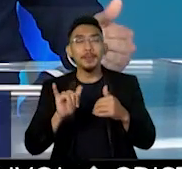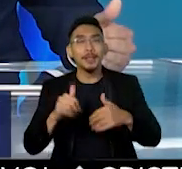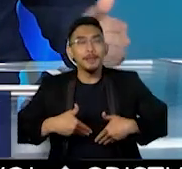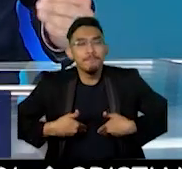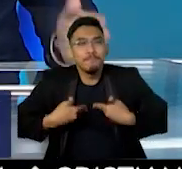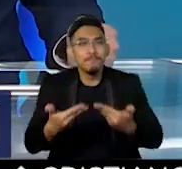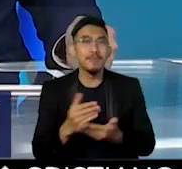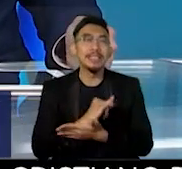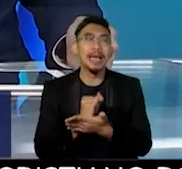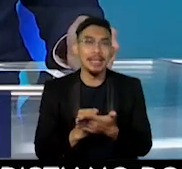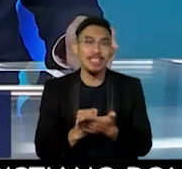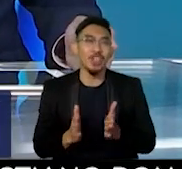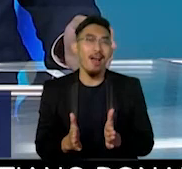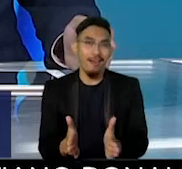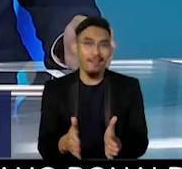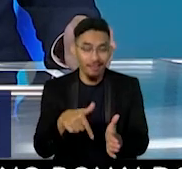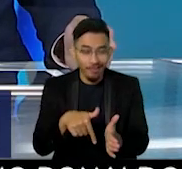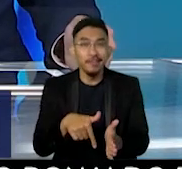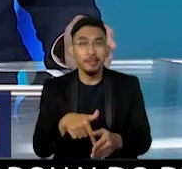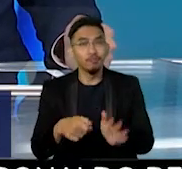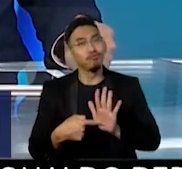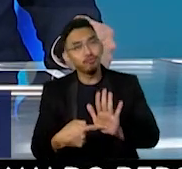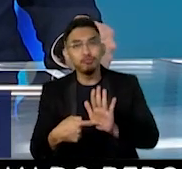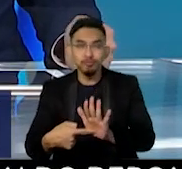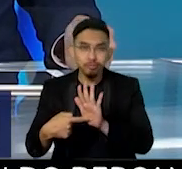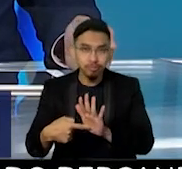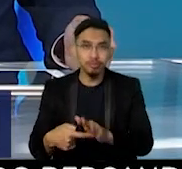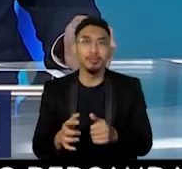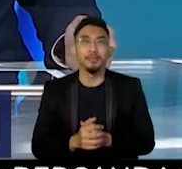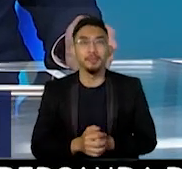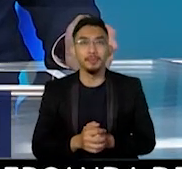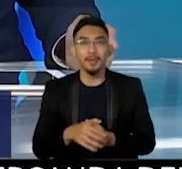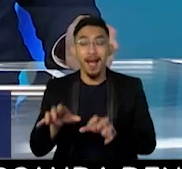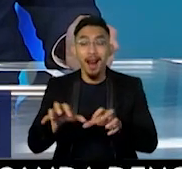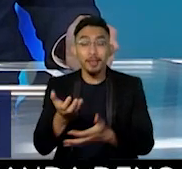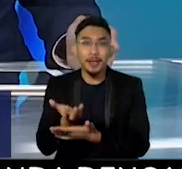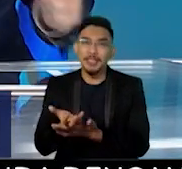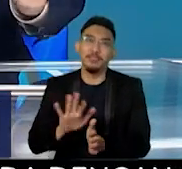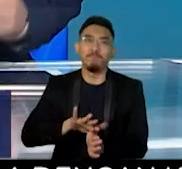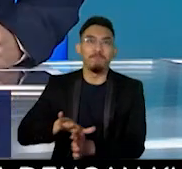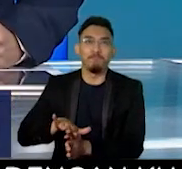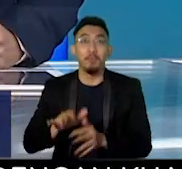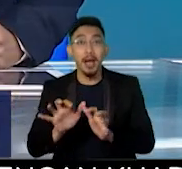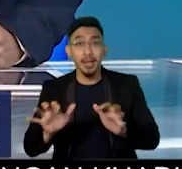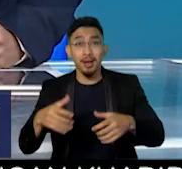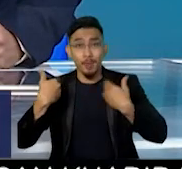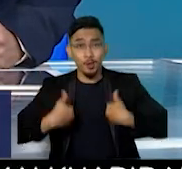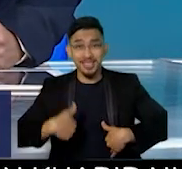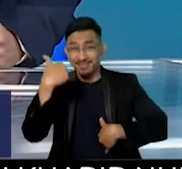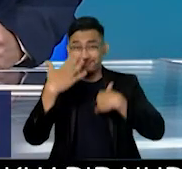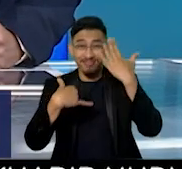ekspresi seni di jalanan, kini bergeser menjadi alat untuk mengemis. Mayoritas manusia silver di Jakarta